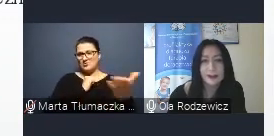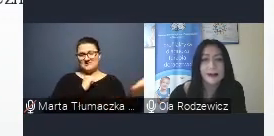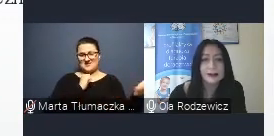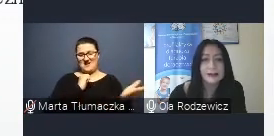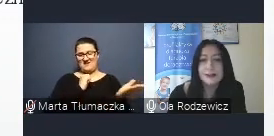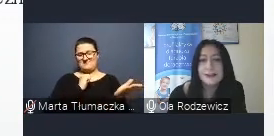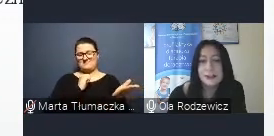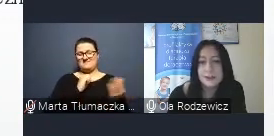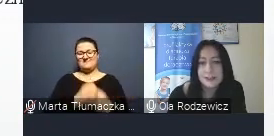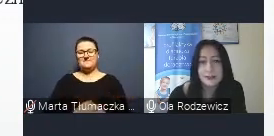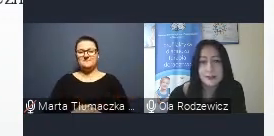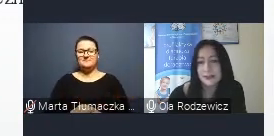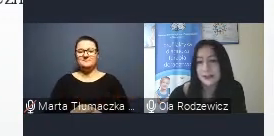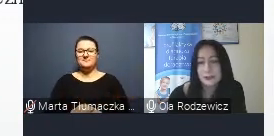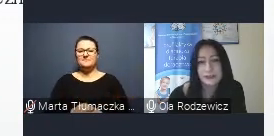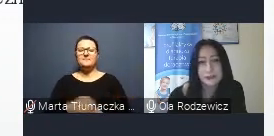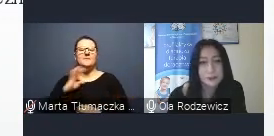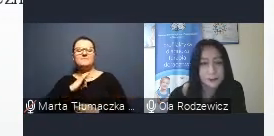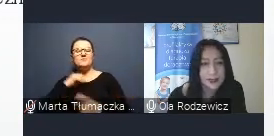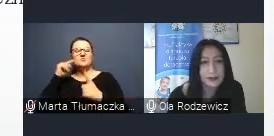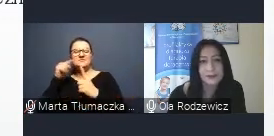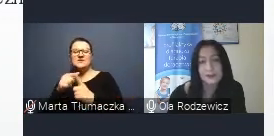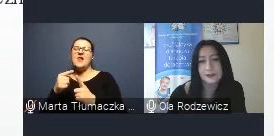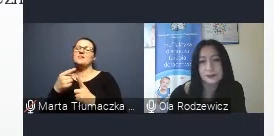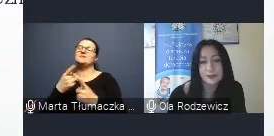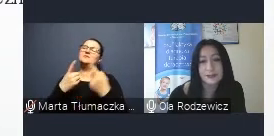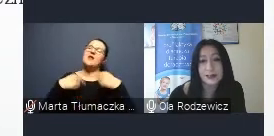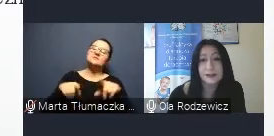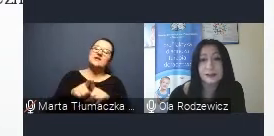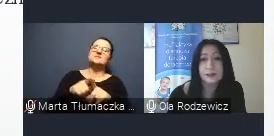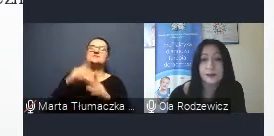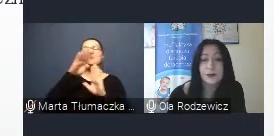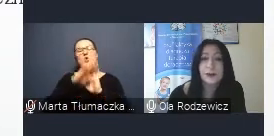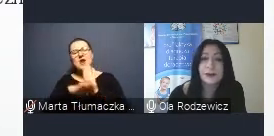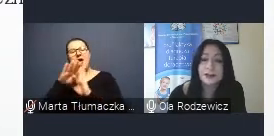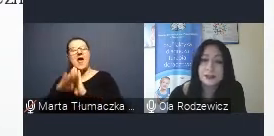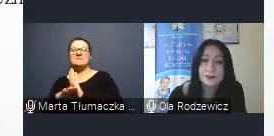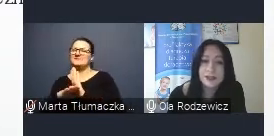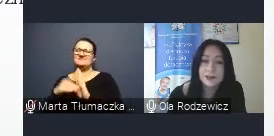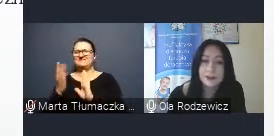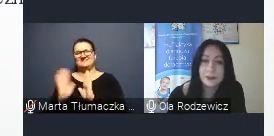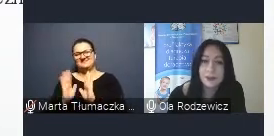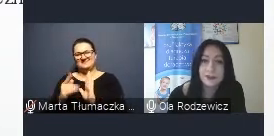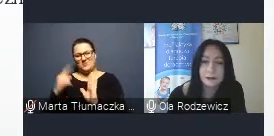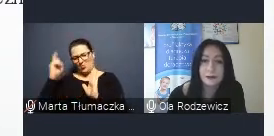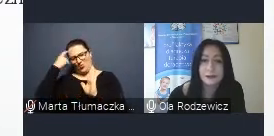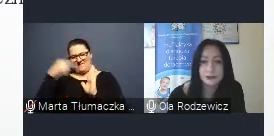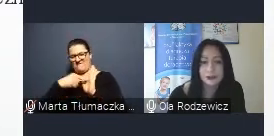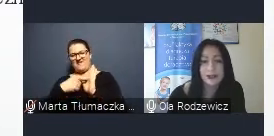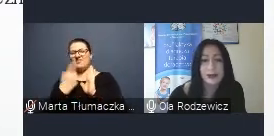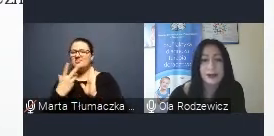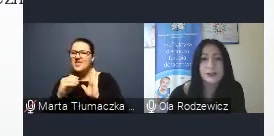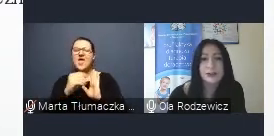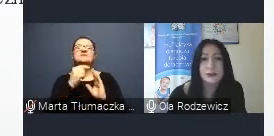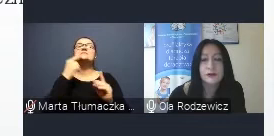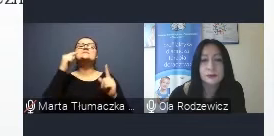oddziaływań. Nie jest naszym celem realizować programy, prawda? Tylko naszym celem jest poprawa jakości